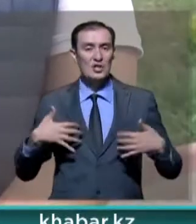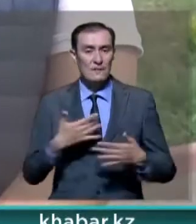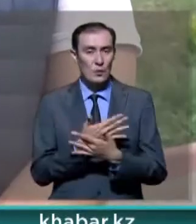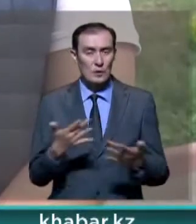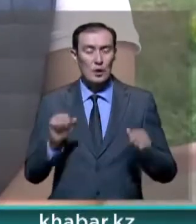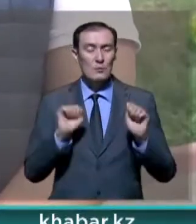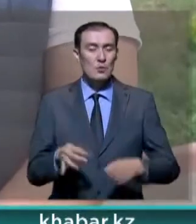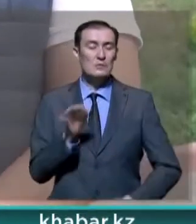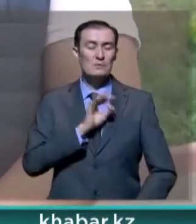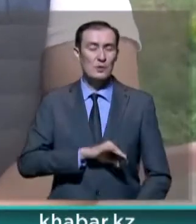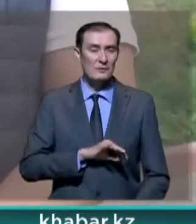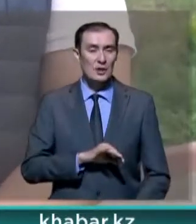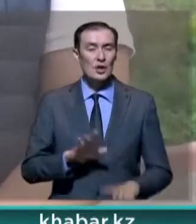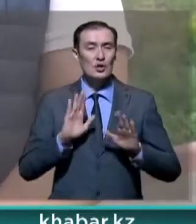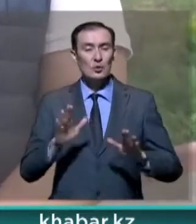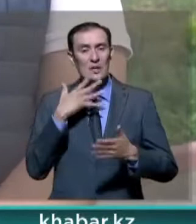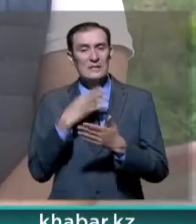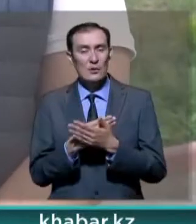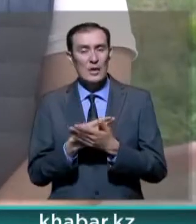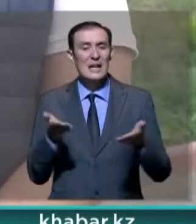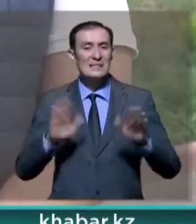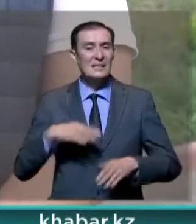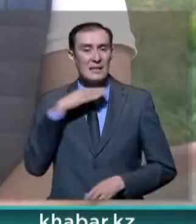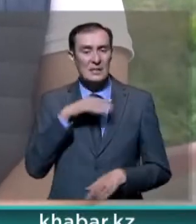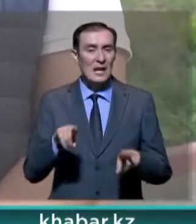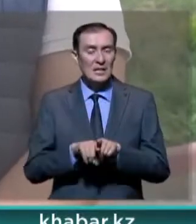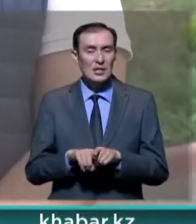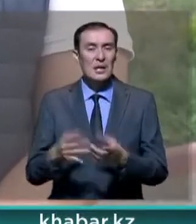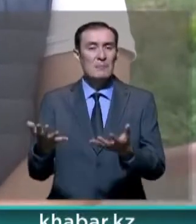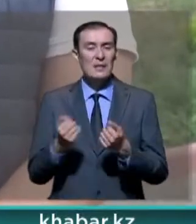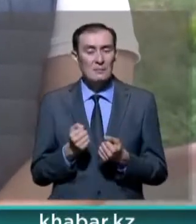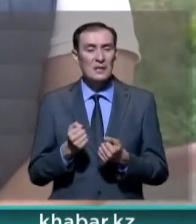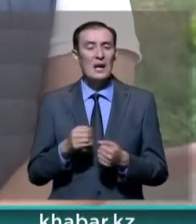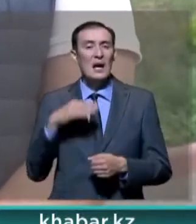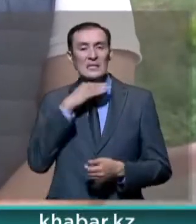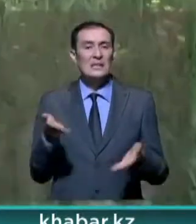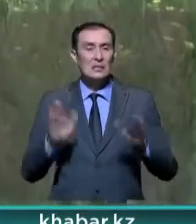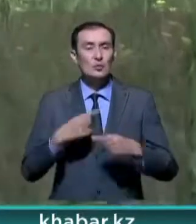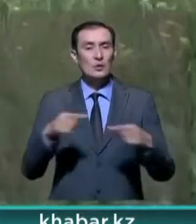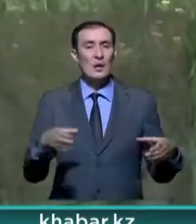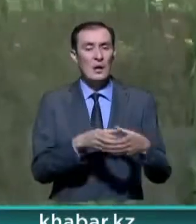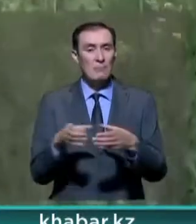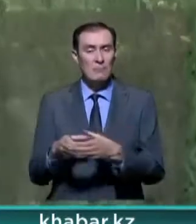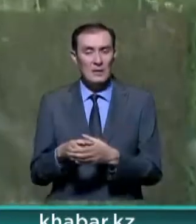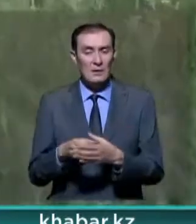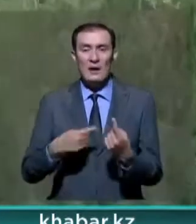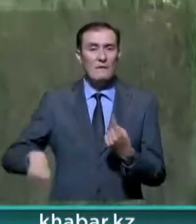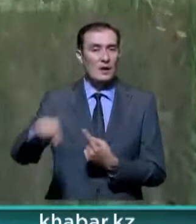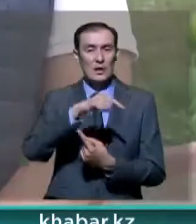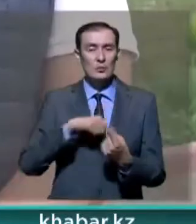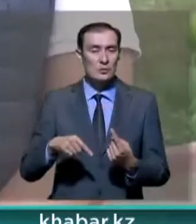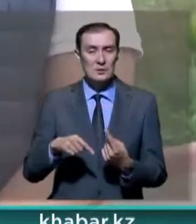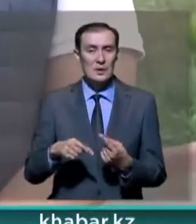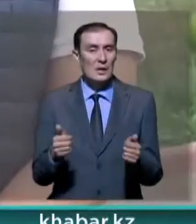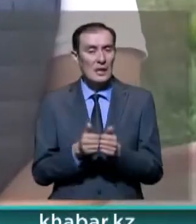сможем использовать не только свою продукцию, но и принимать продукцию у других производителей в радиусе 1000 километров от